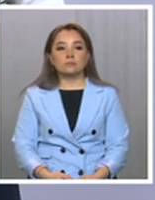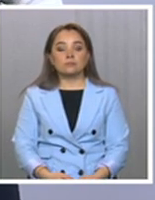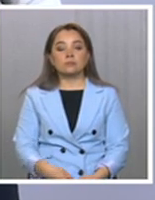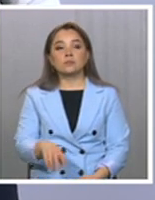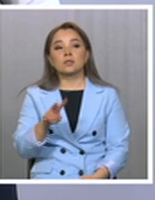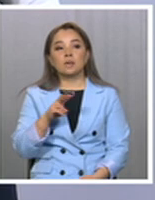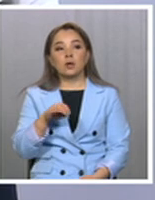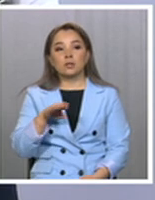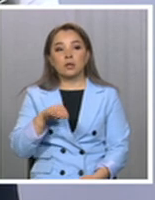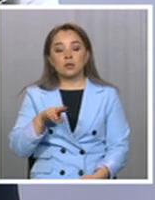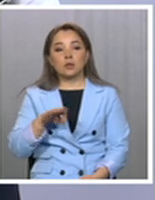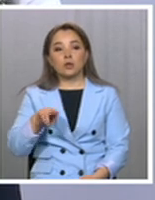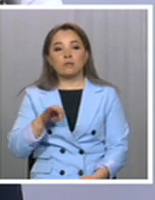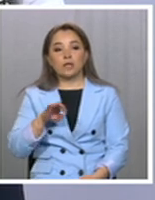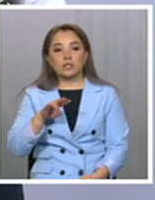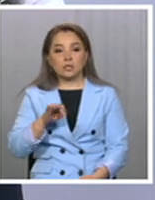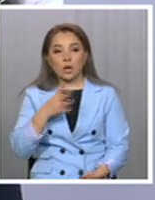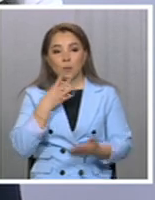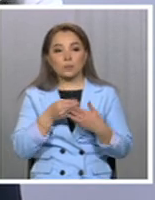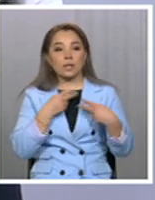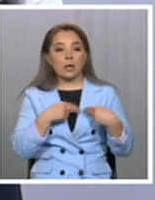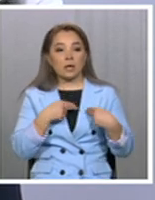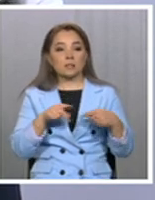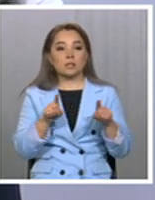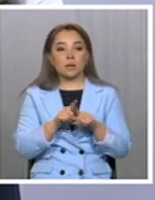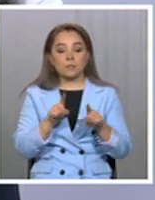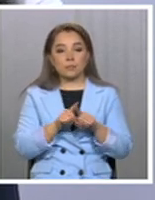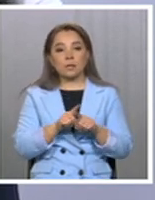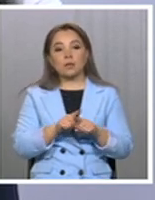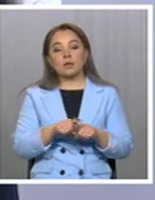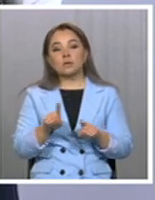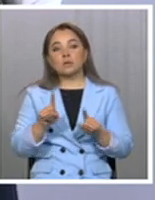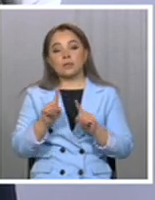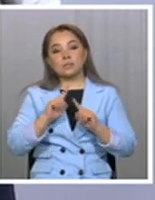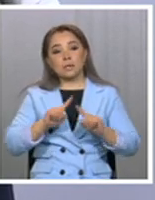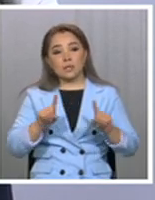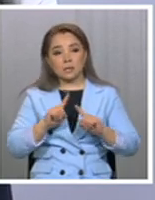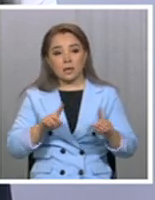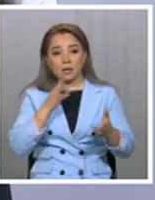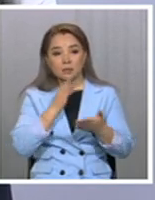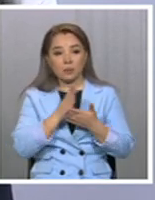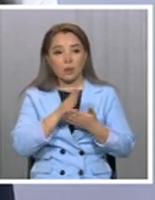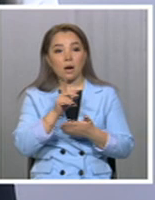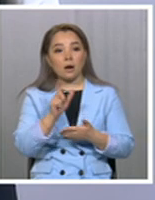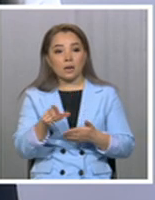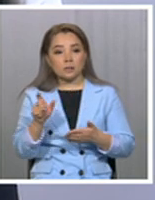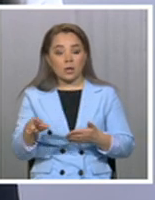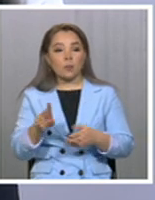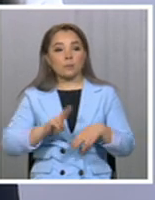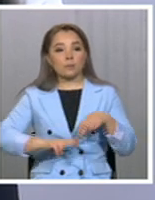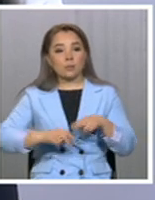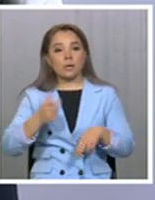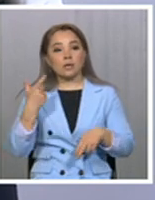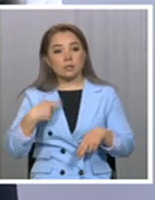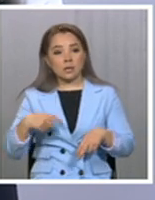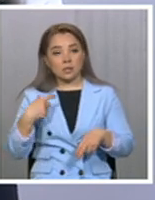Леонардо да Винчи өз еңбектерінде несімен ерекшеленеді? Ол адамның көңіл күйіне, түр әлпетіне